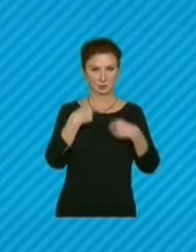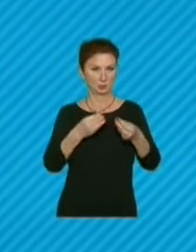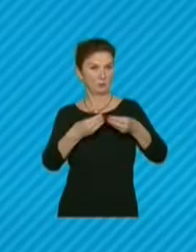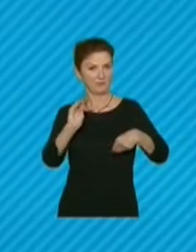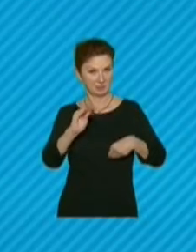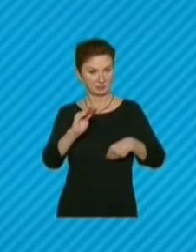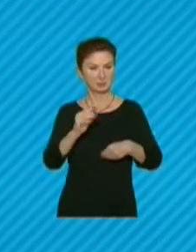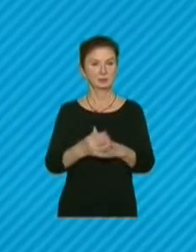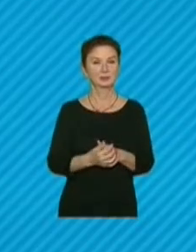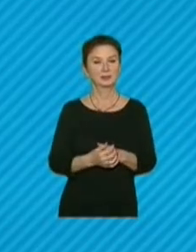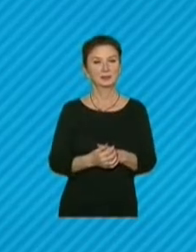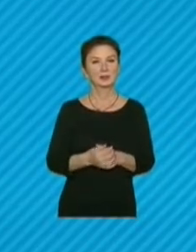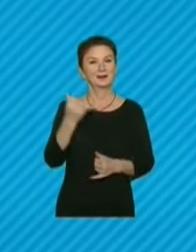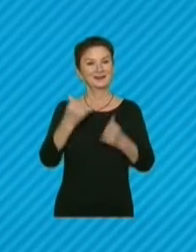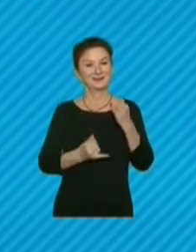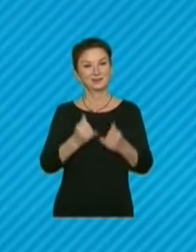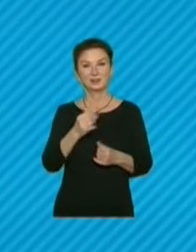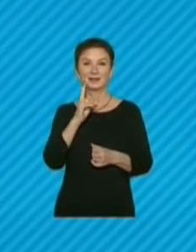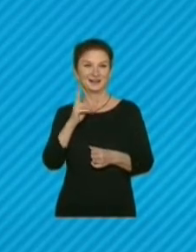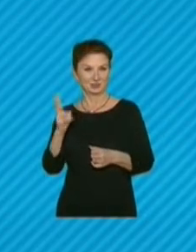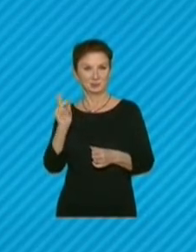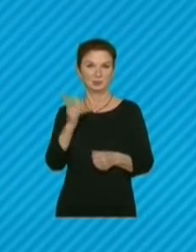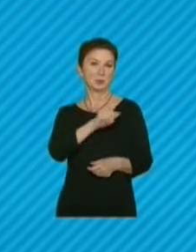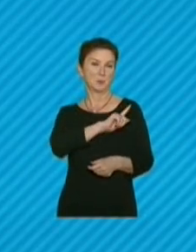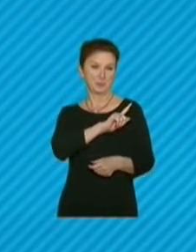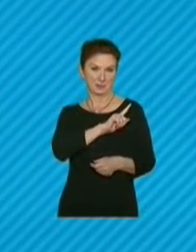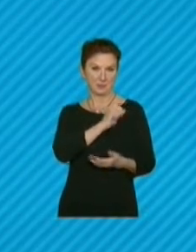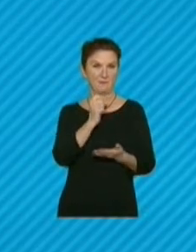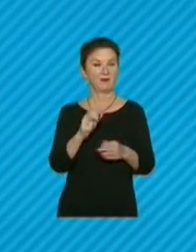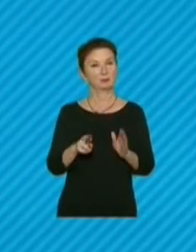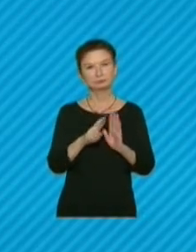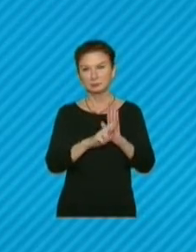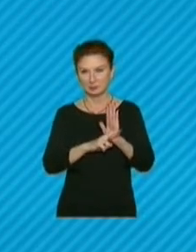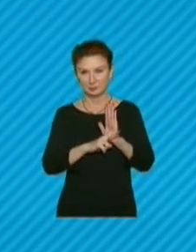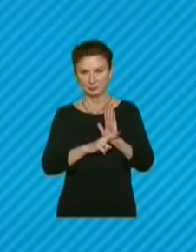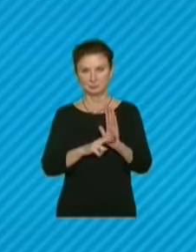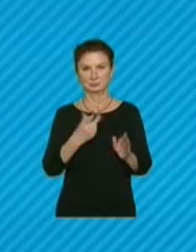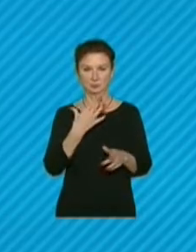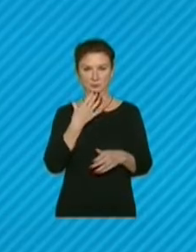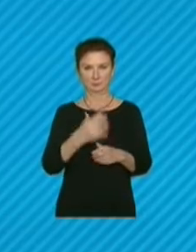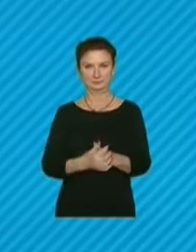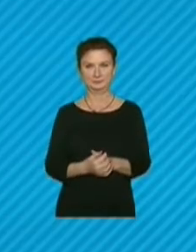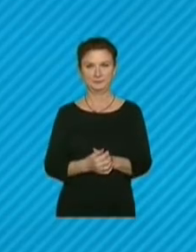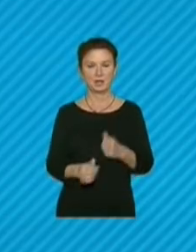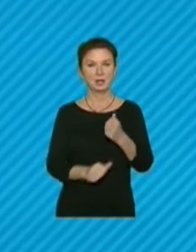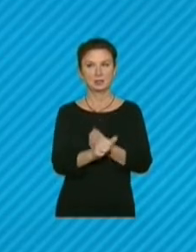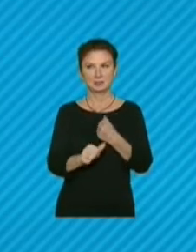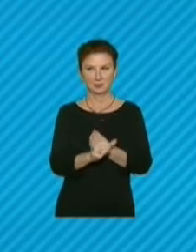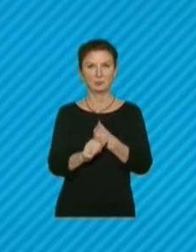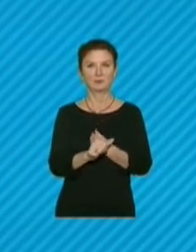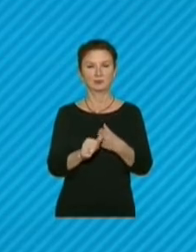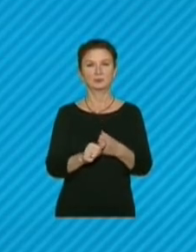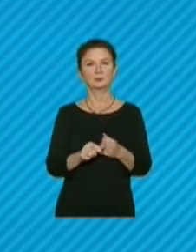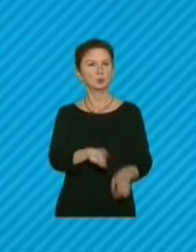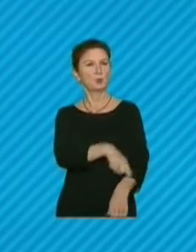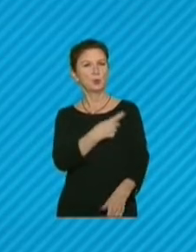każdy trzymał się tych zasad, które określamy. Dlatego po